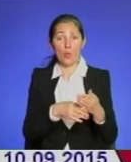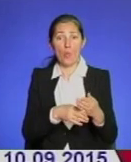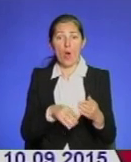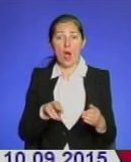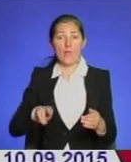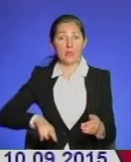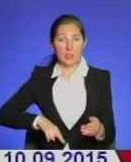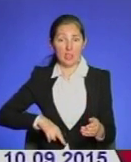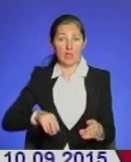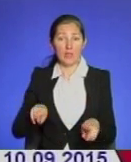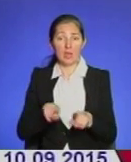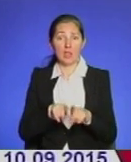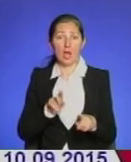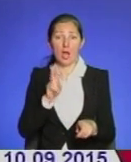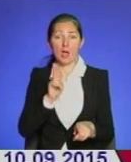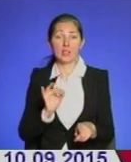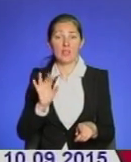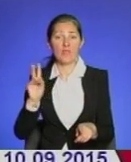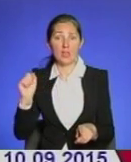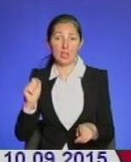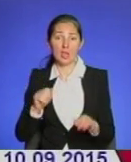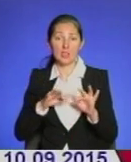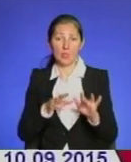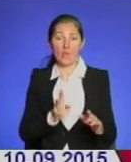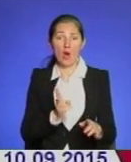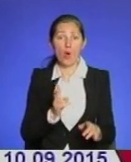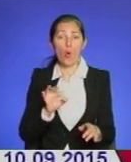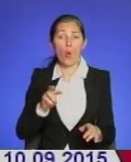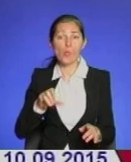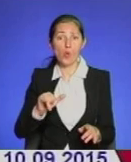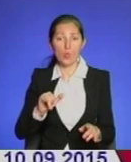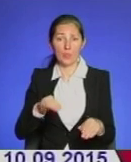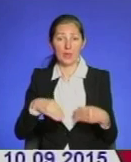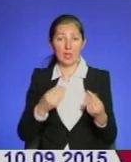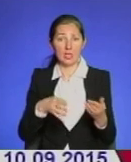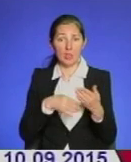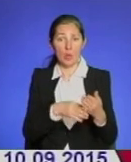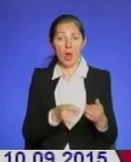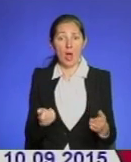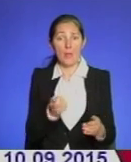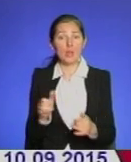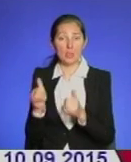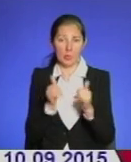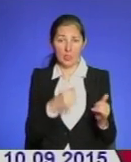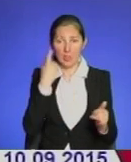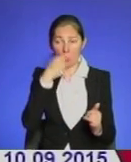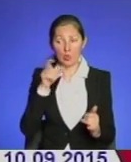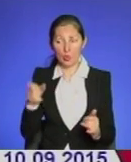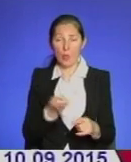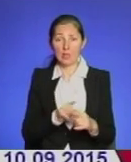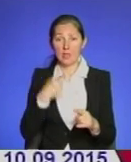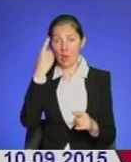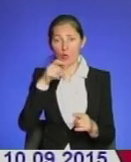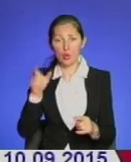і цивільних справах. Кому вона надається? Малозабезпеченим особам. Це особам,